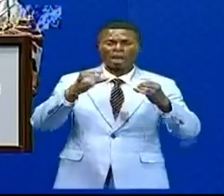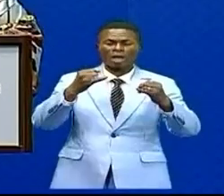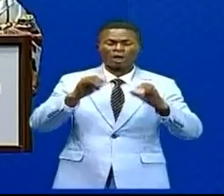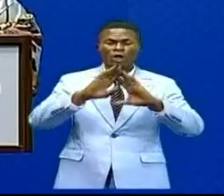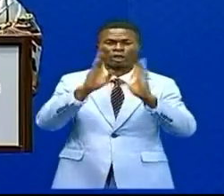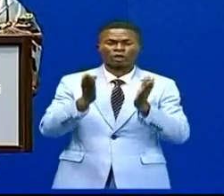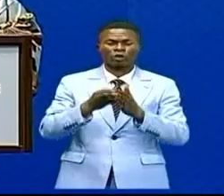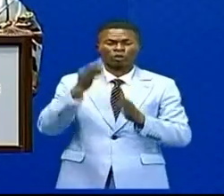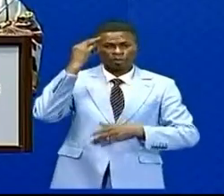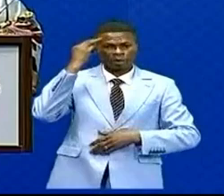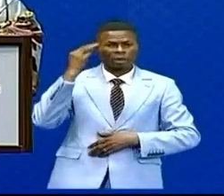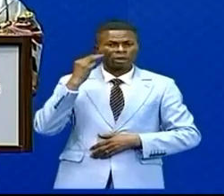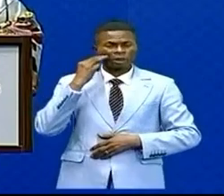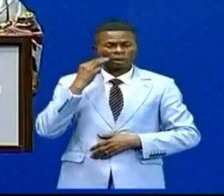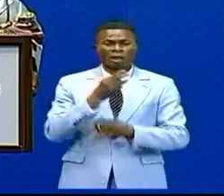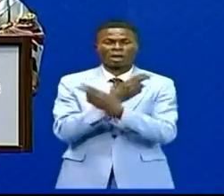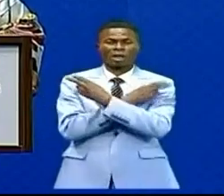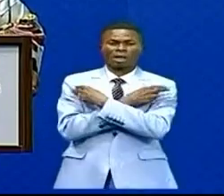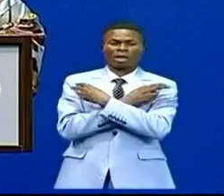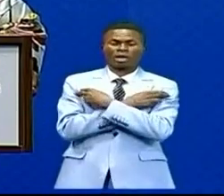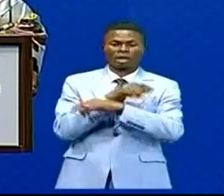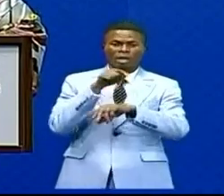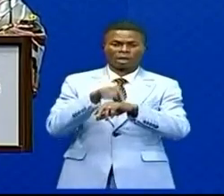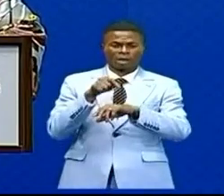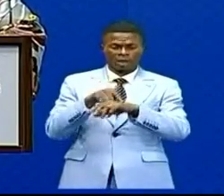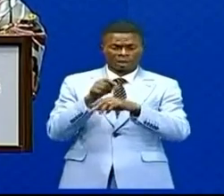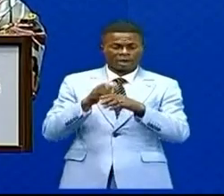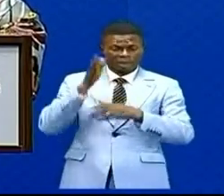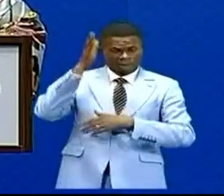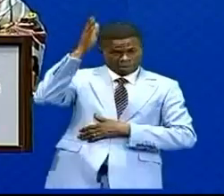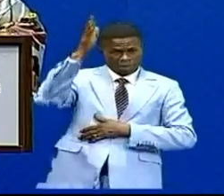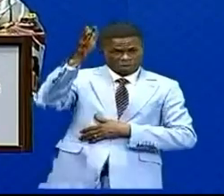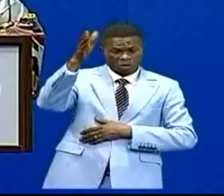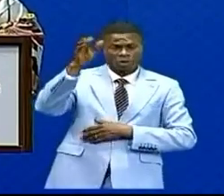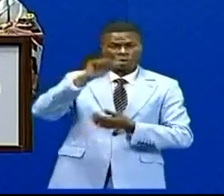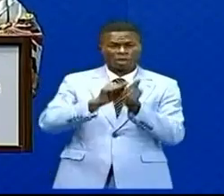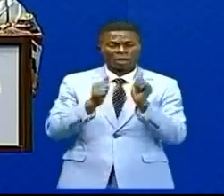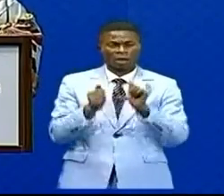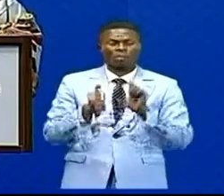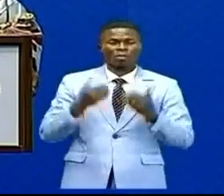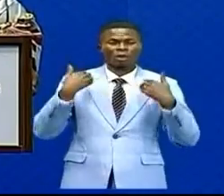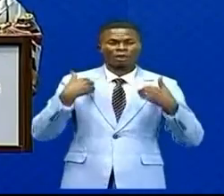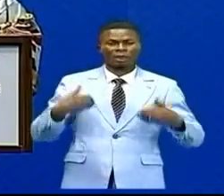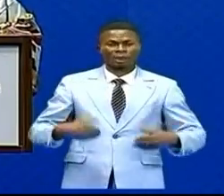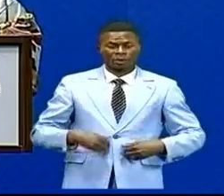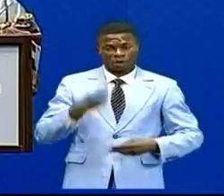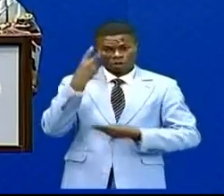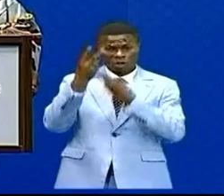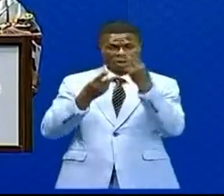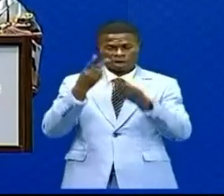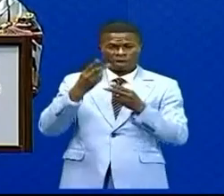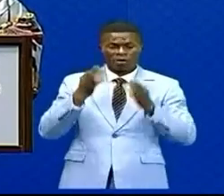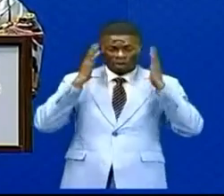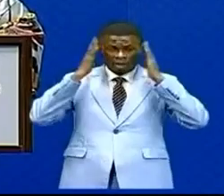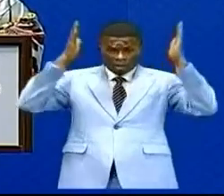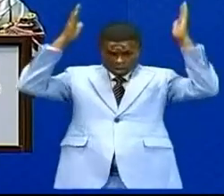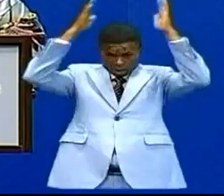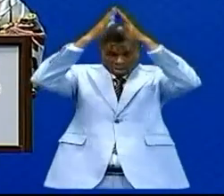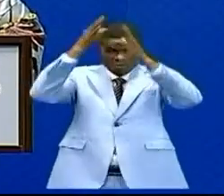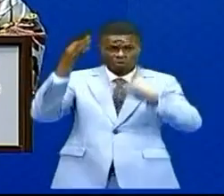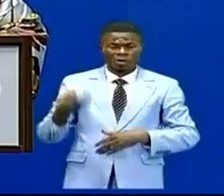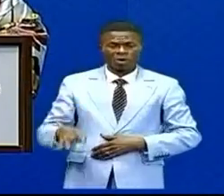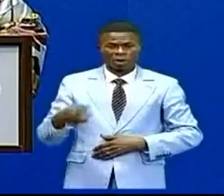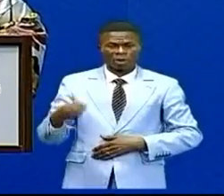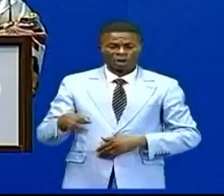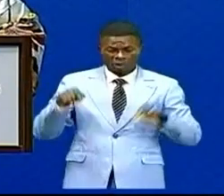Conseil du report à une date ultérieure pour des raisons médicales de la visite apostolique du pape François